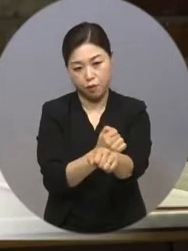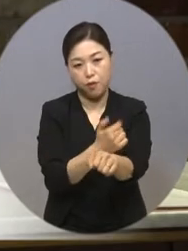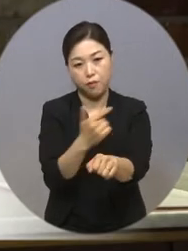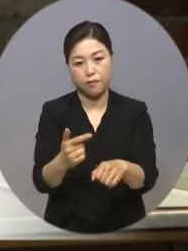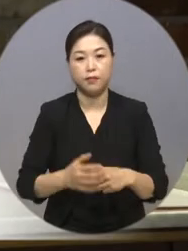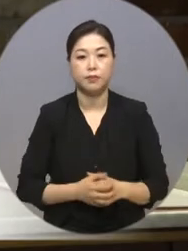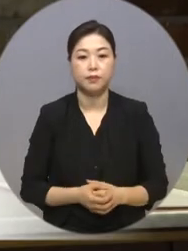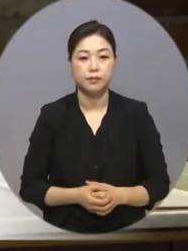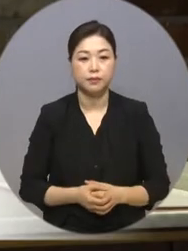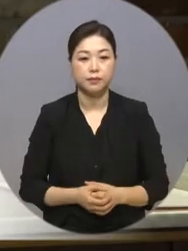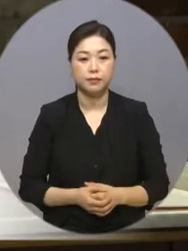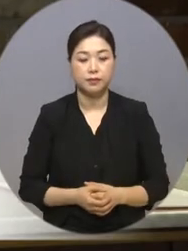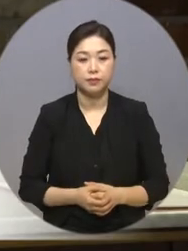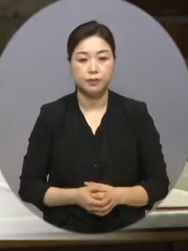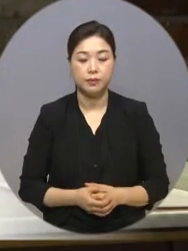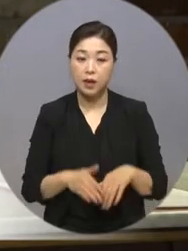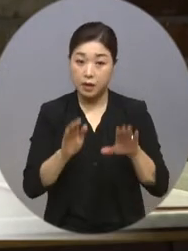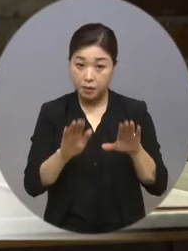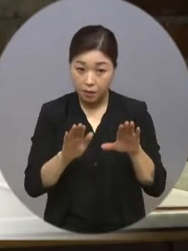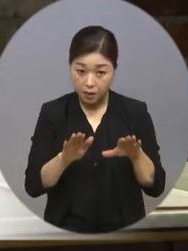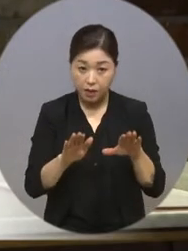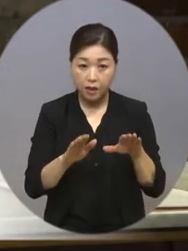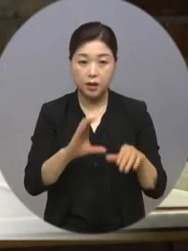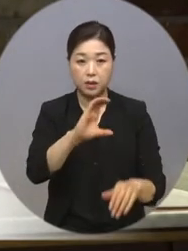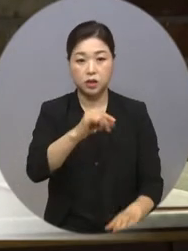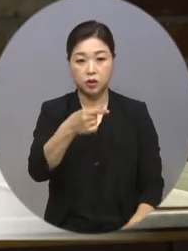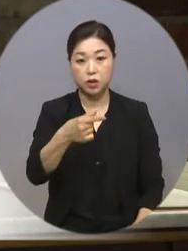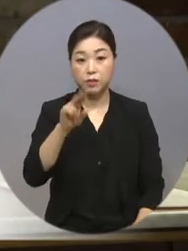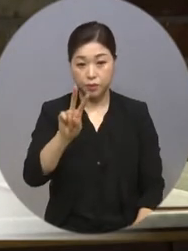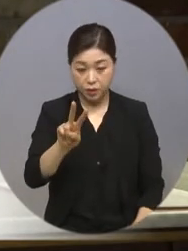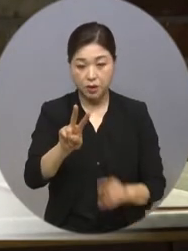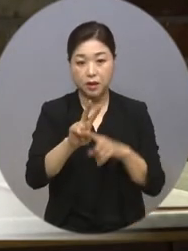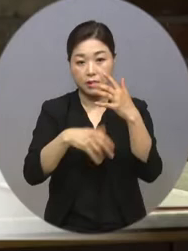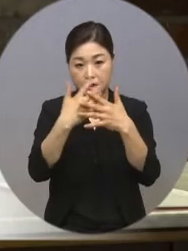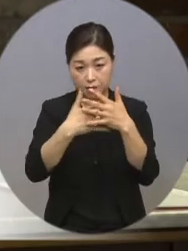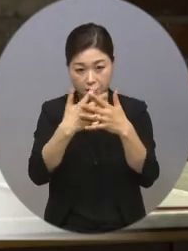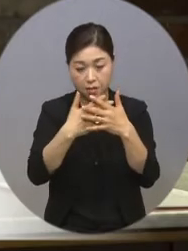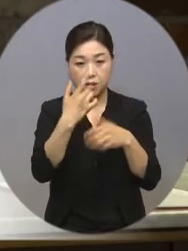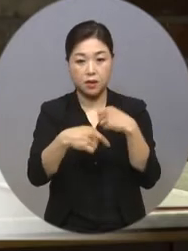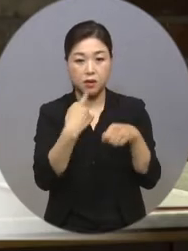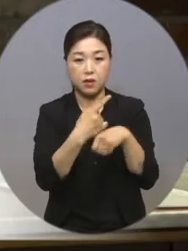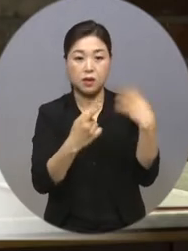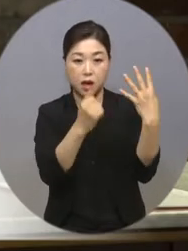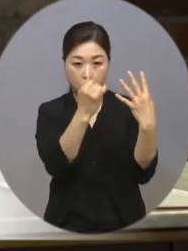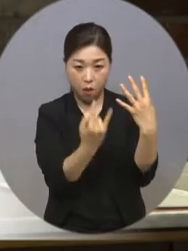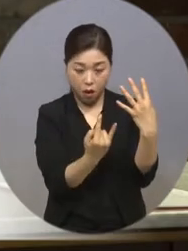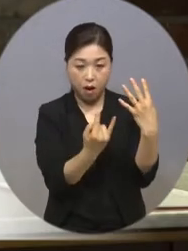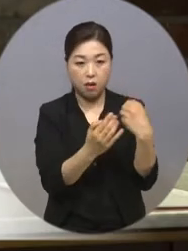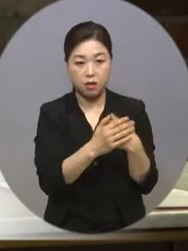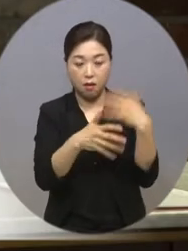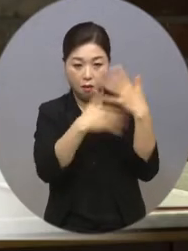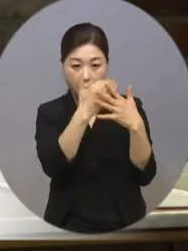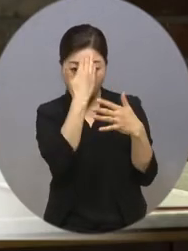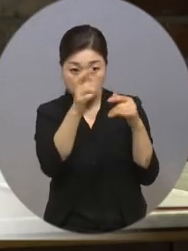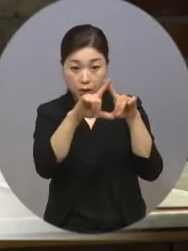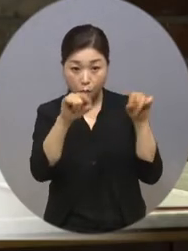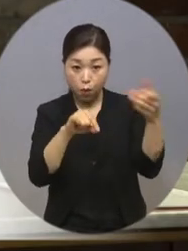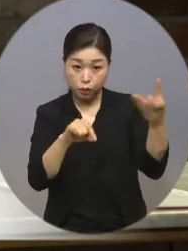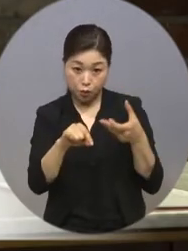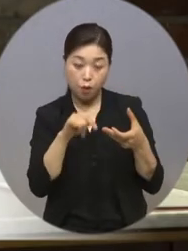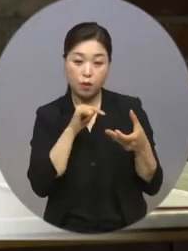많으셨습니다. 이번 고생은 덕분에 CGV에서 연 4회에 거쳐서 무료 쿠폰을 제공하는 만큼